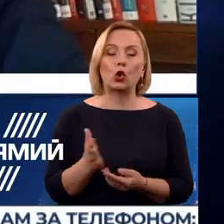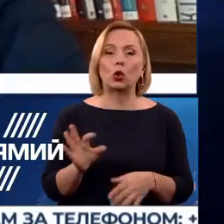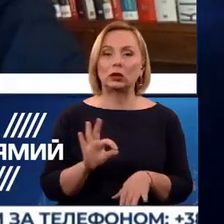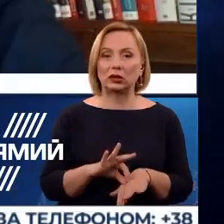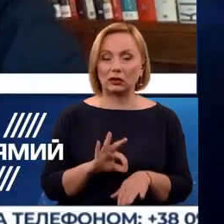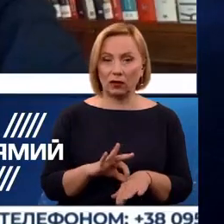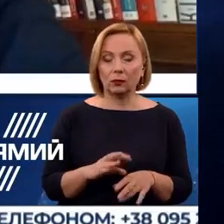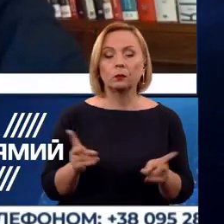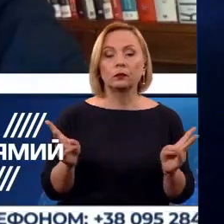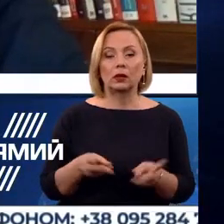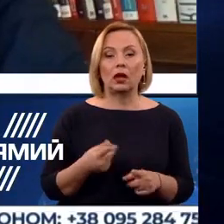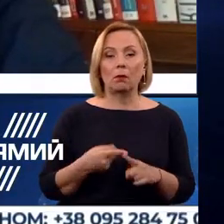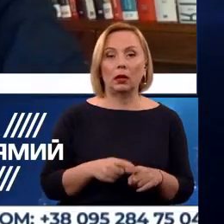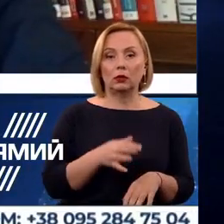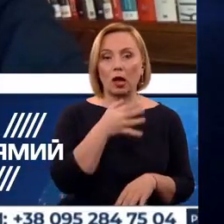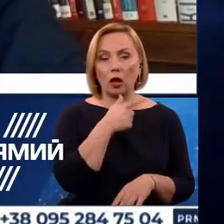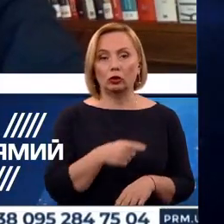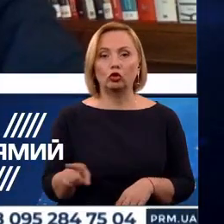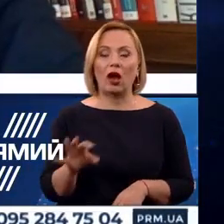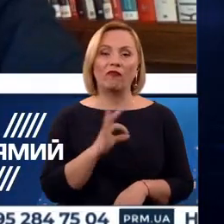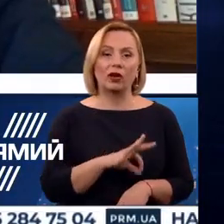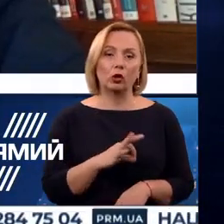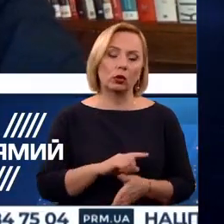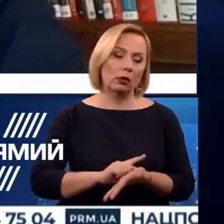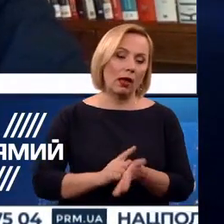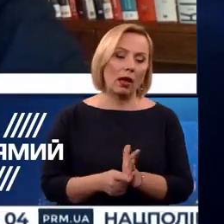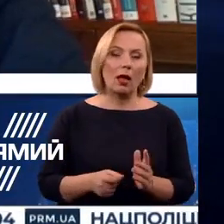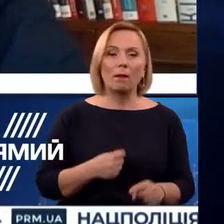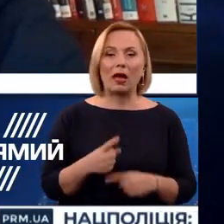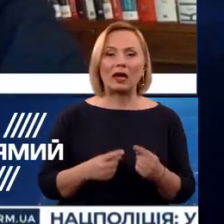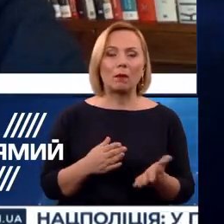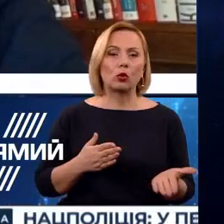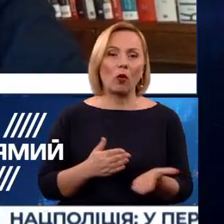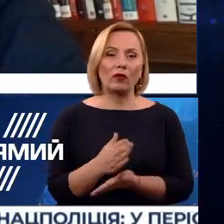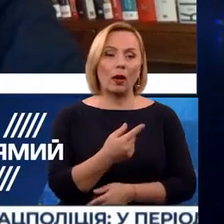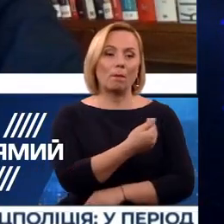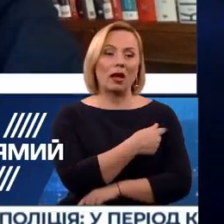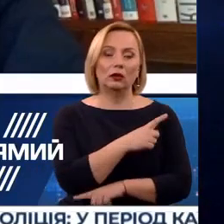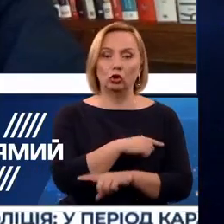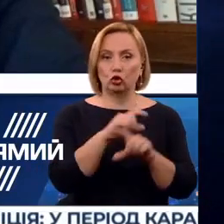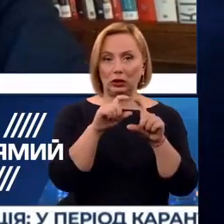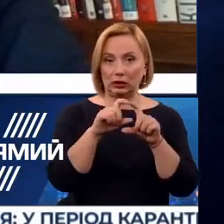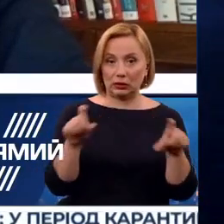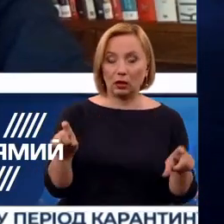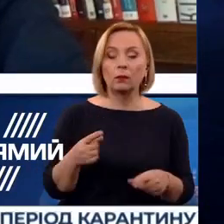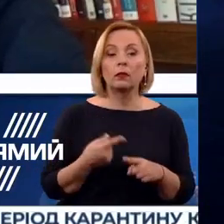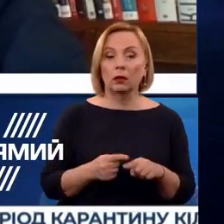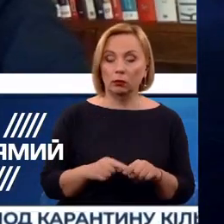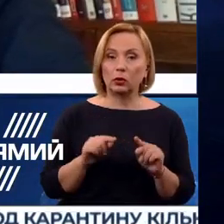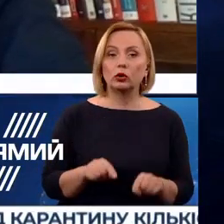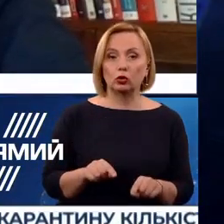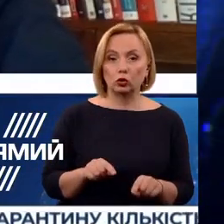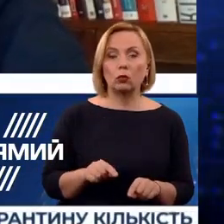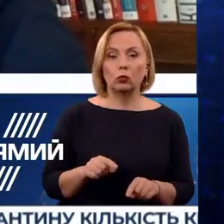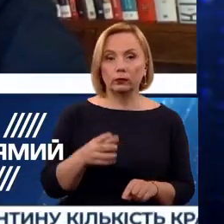захворюваності, треба цей час використати для негайного перепрофілювання багатьох медичних закладів. Uh-huh. Але при цьому не забувати про